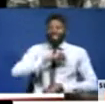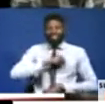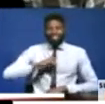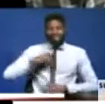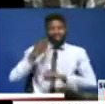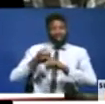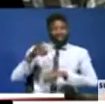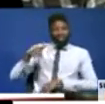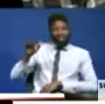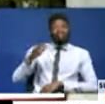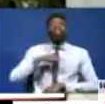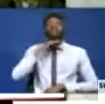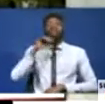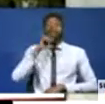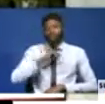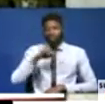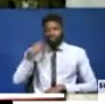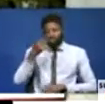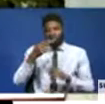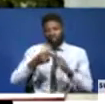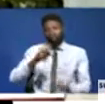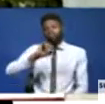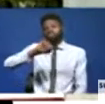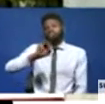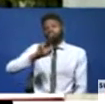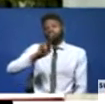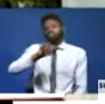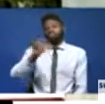marehemu Boy Juma Boy. Sarafina Robi, Darubini.